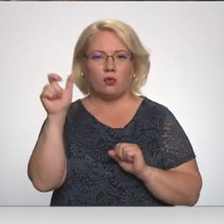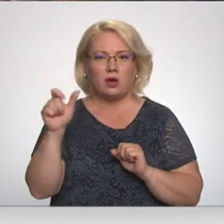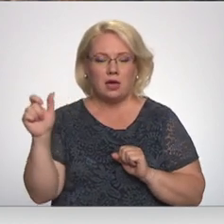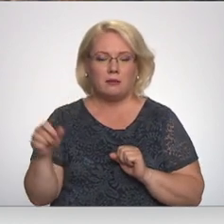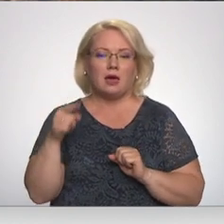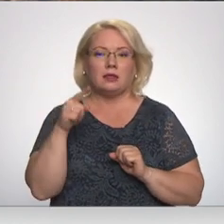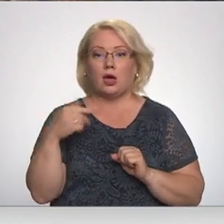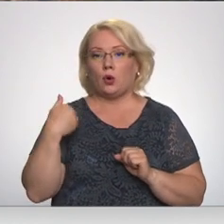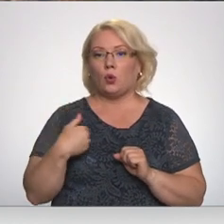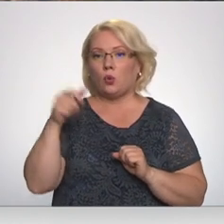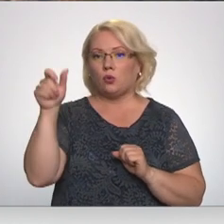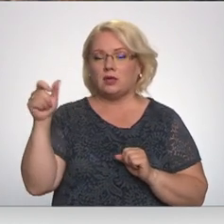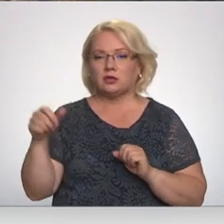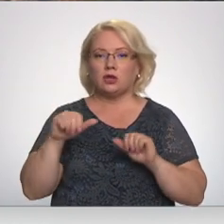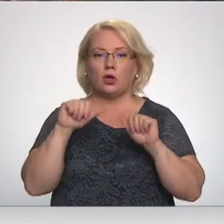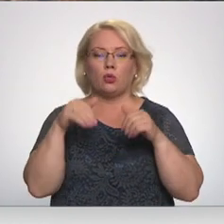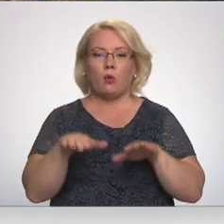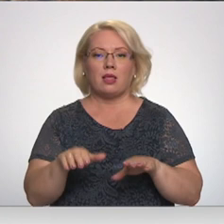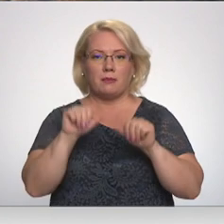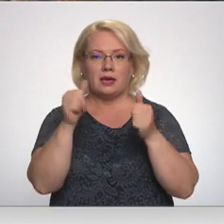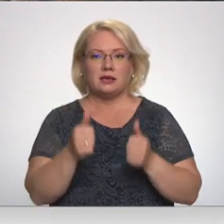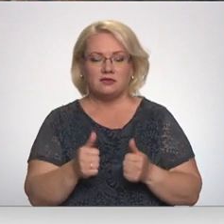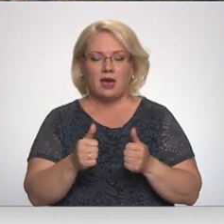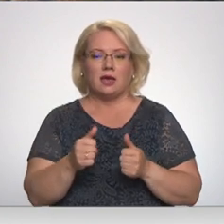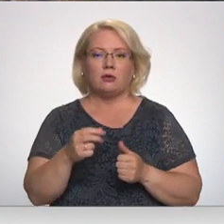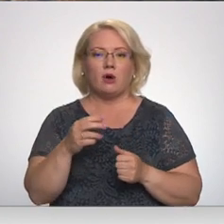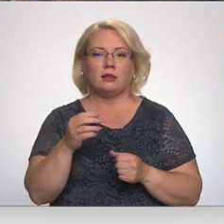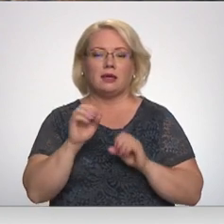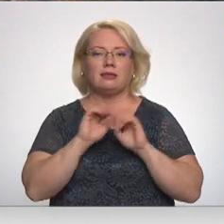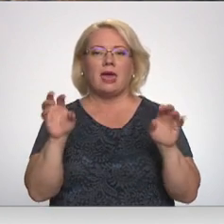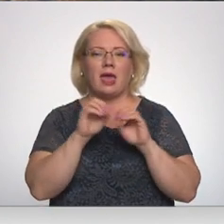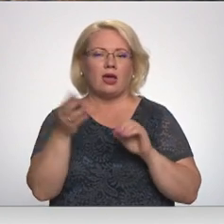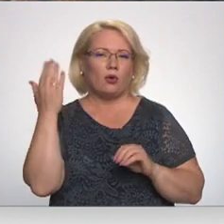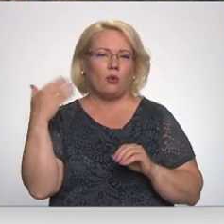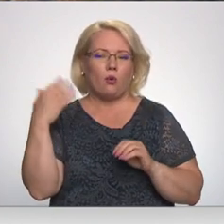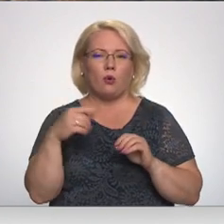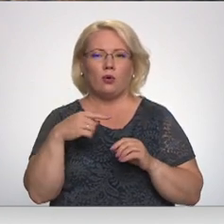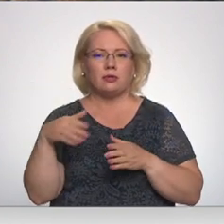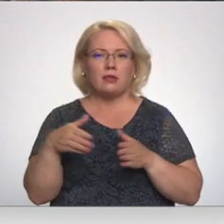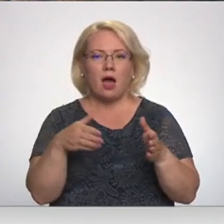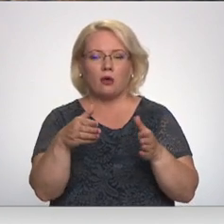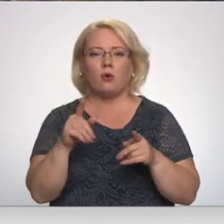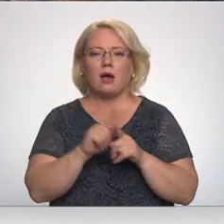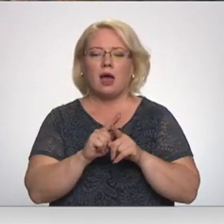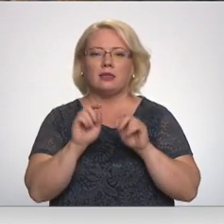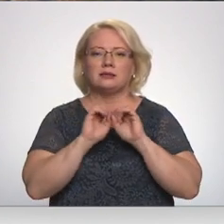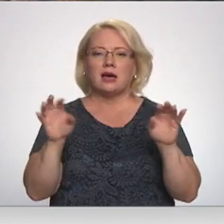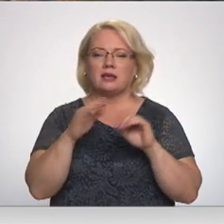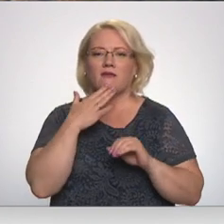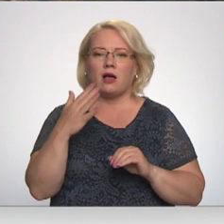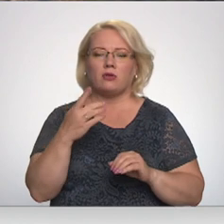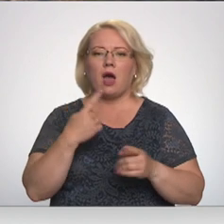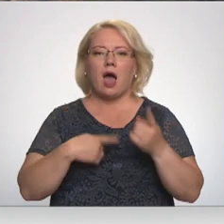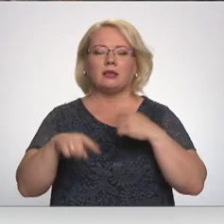mutīgie kuldīdznieki nolēmuši izveidot Kuldīgas teiku taku, kad stāstnieku valodā atdzīvojas romantiski un traģiski